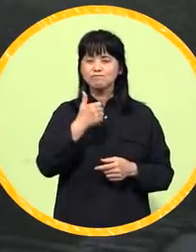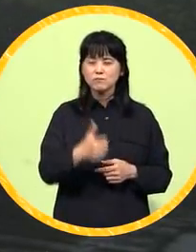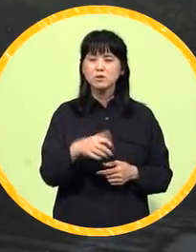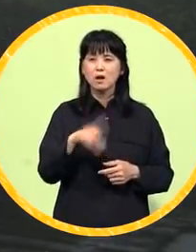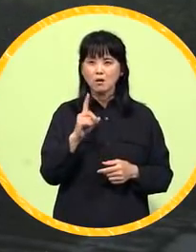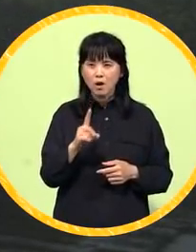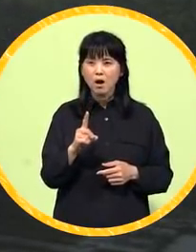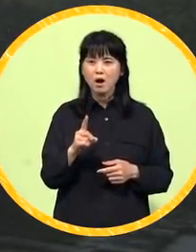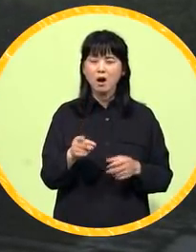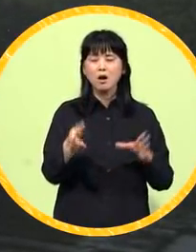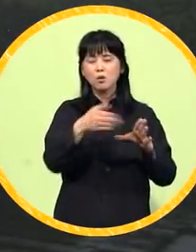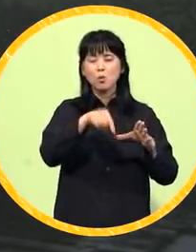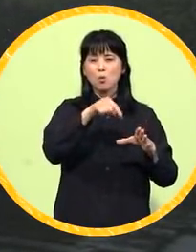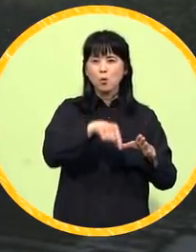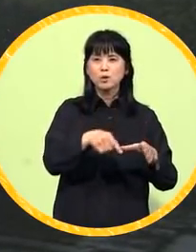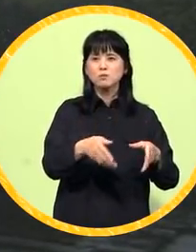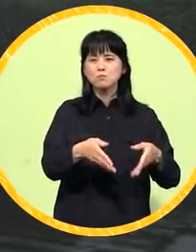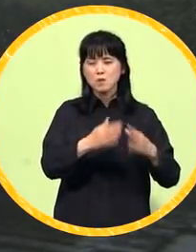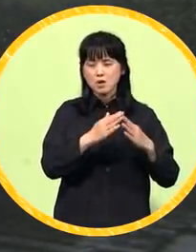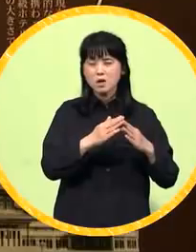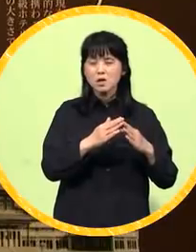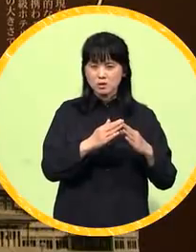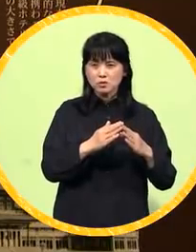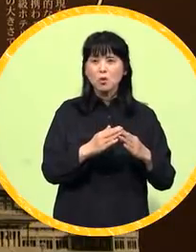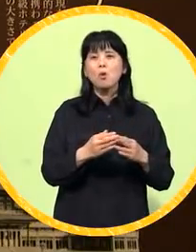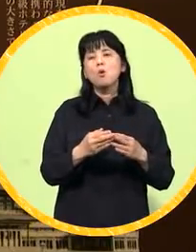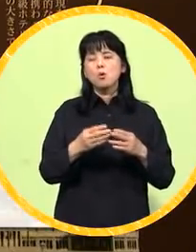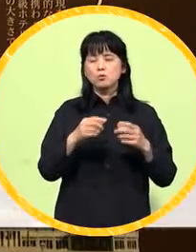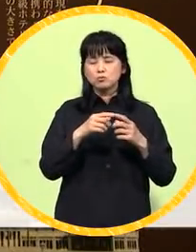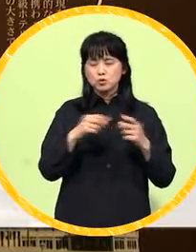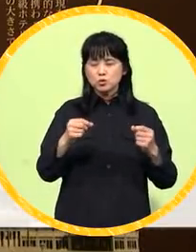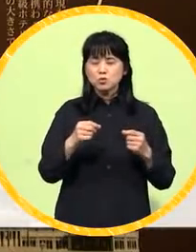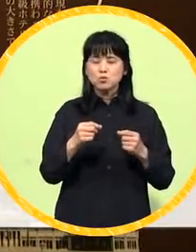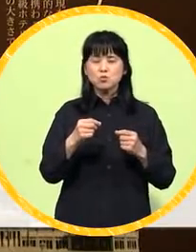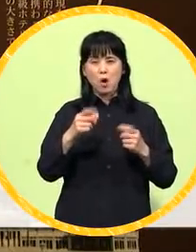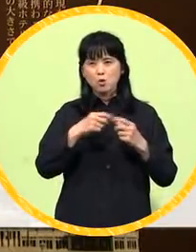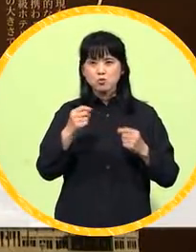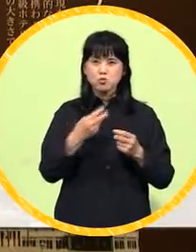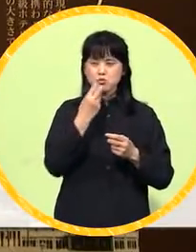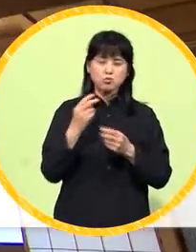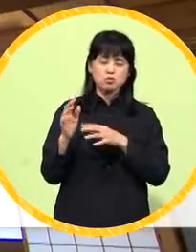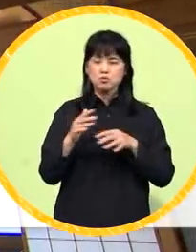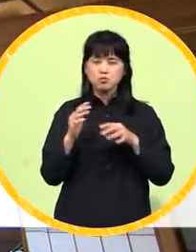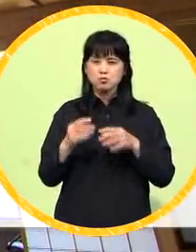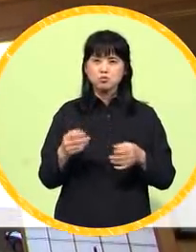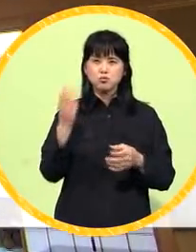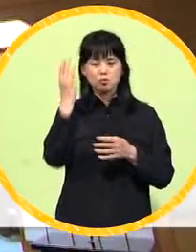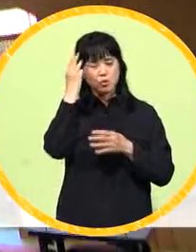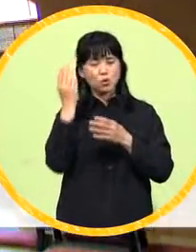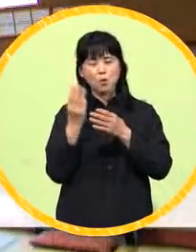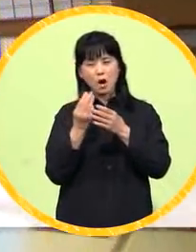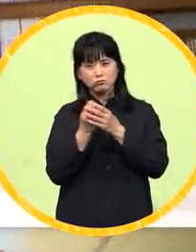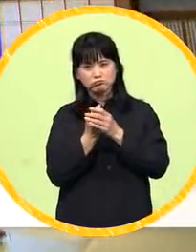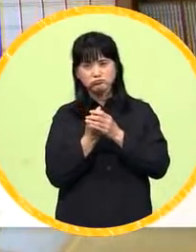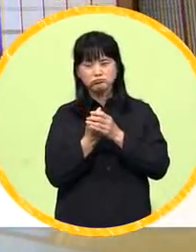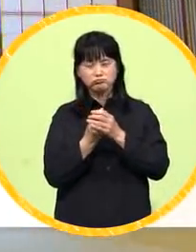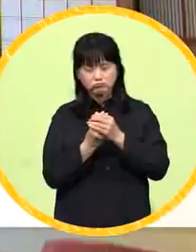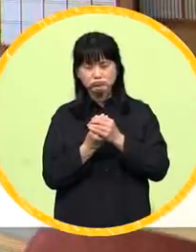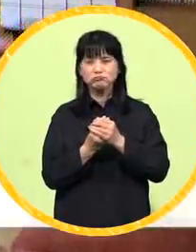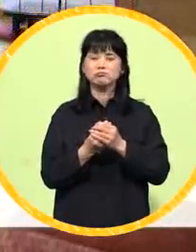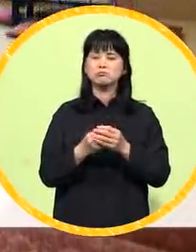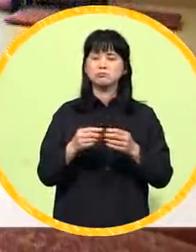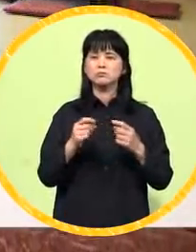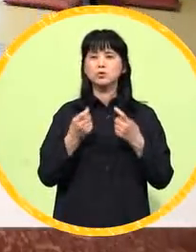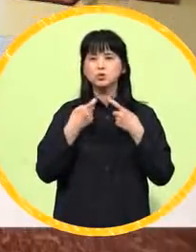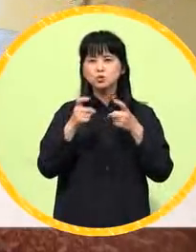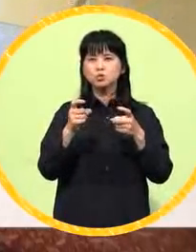たのは芦ノ湖畔に佇む箱根プリンスホテルの純和風旅館龍宮殿本館最高級の材料だけ